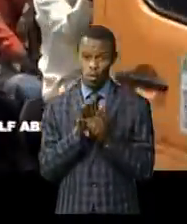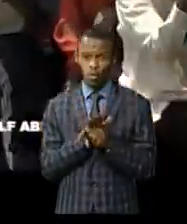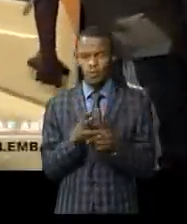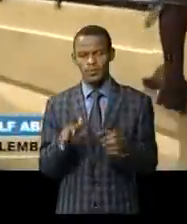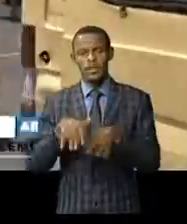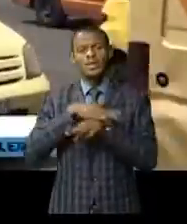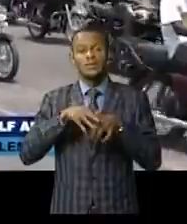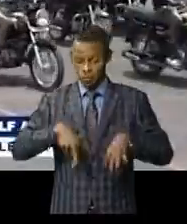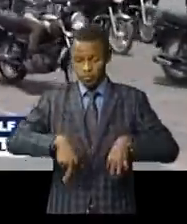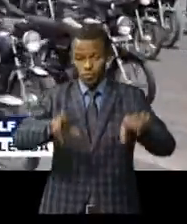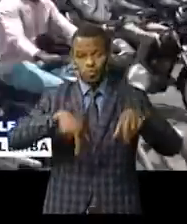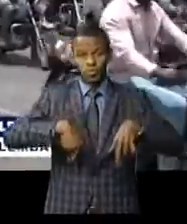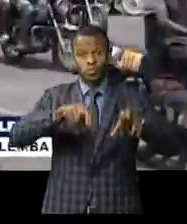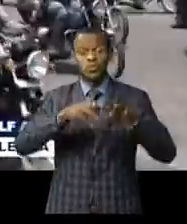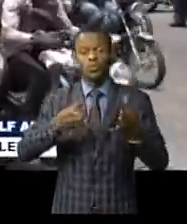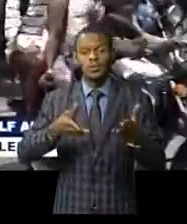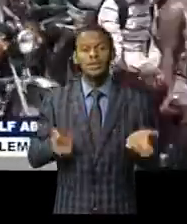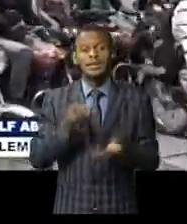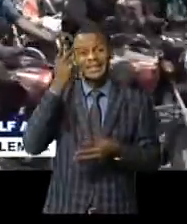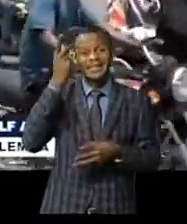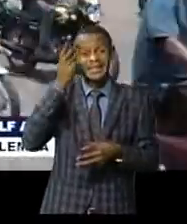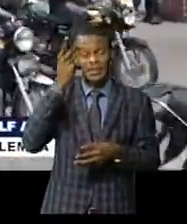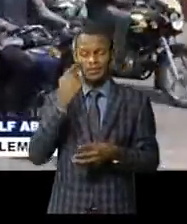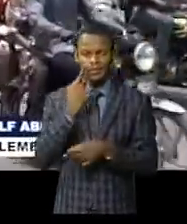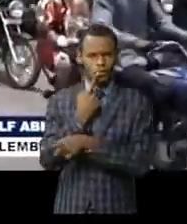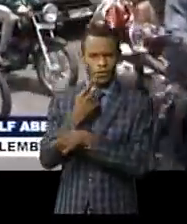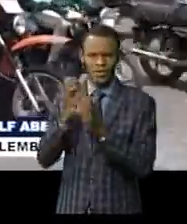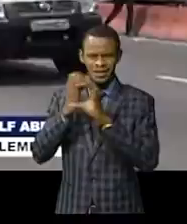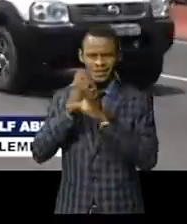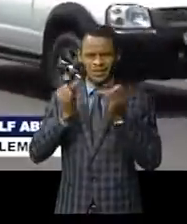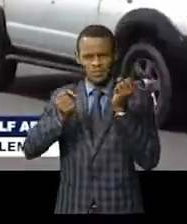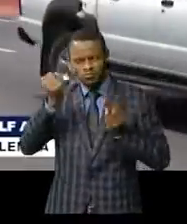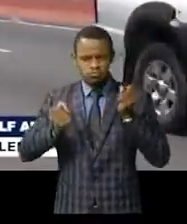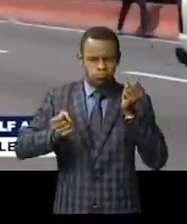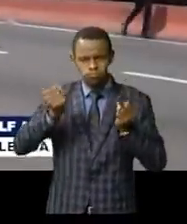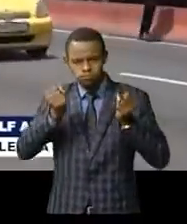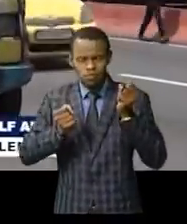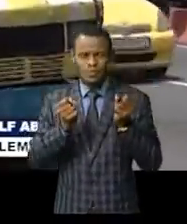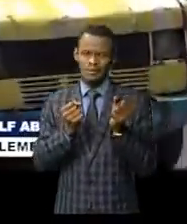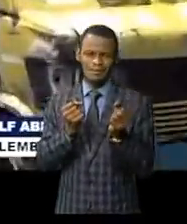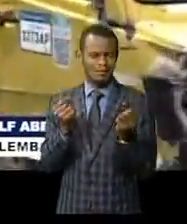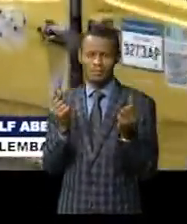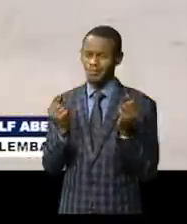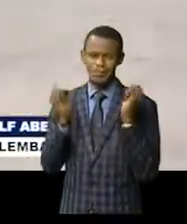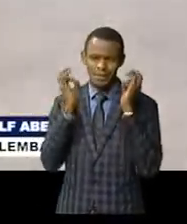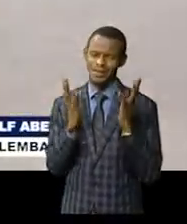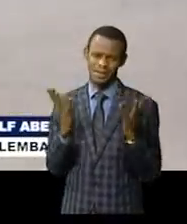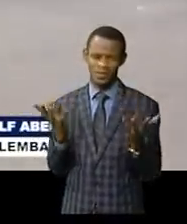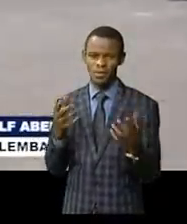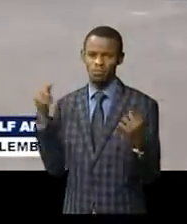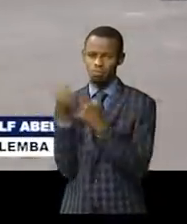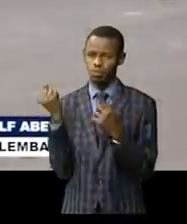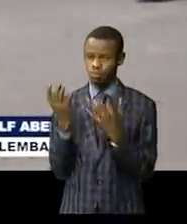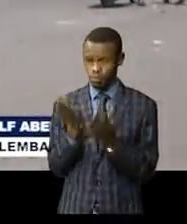artères de Kinshasa, l'état de ces véhicules dans les transports en commun laisse entrevoir le danger permanent